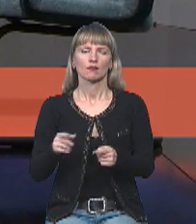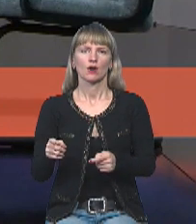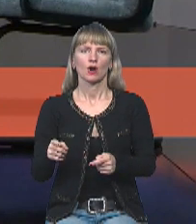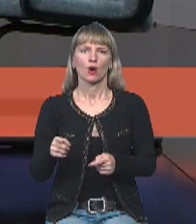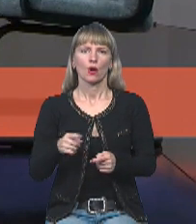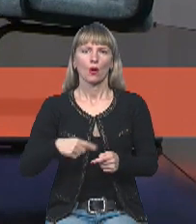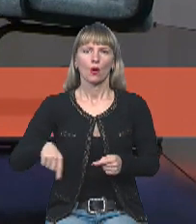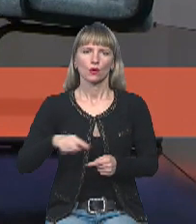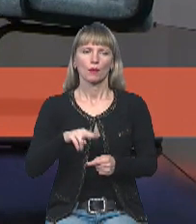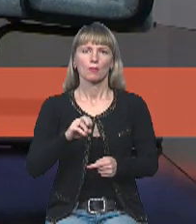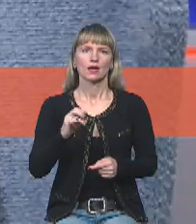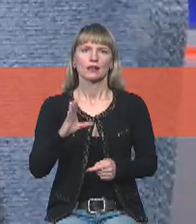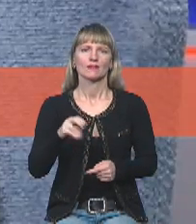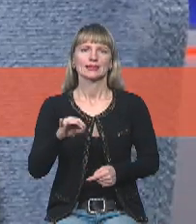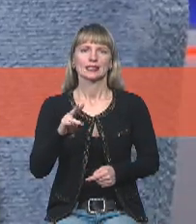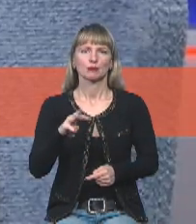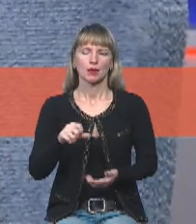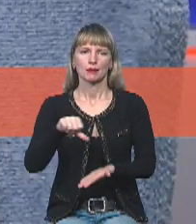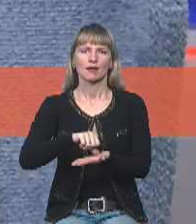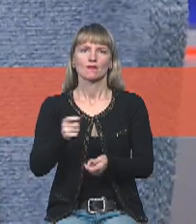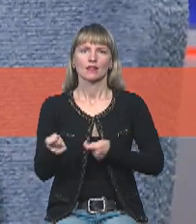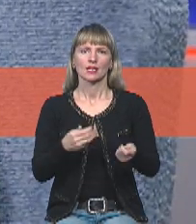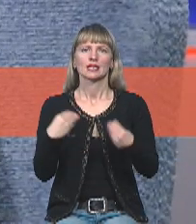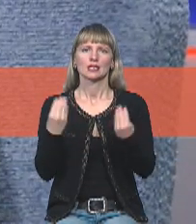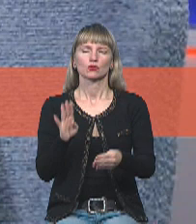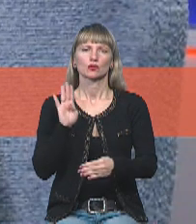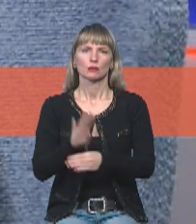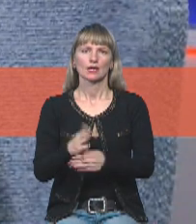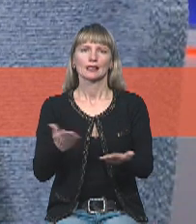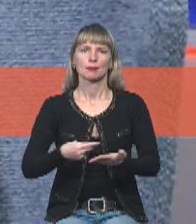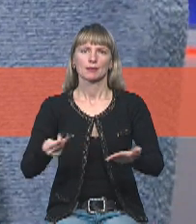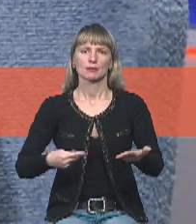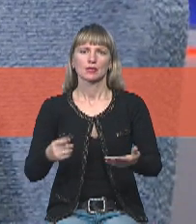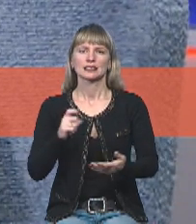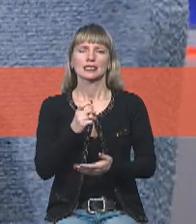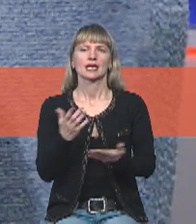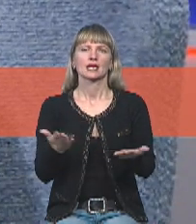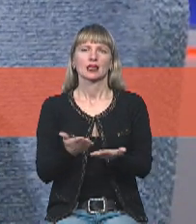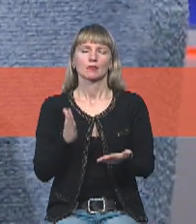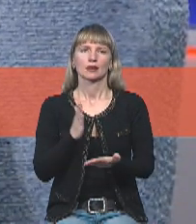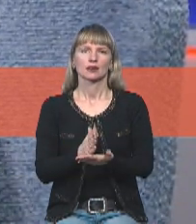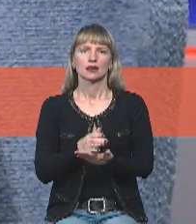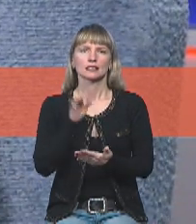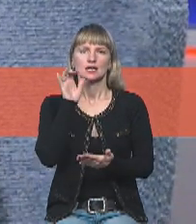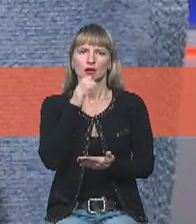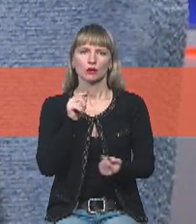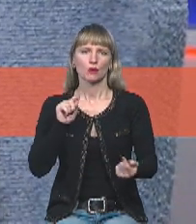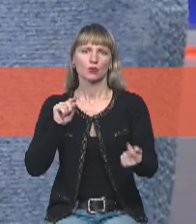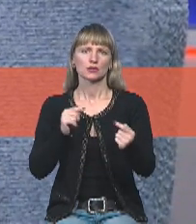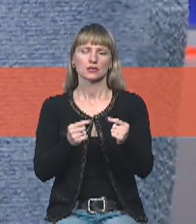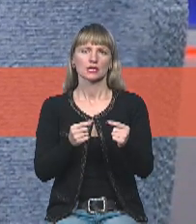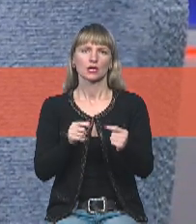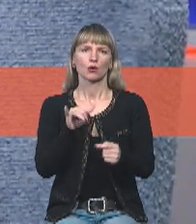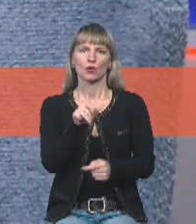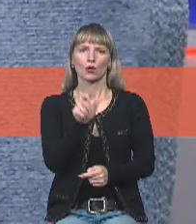Пана Вадима, представників влади, які дають розпорядження, які підписують, з якими є серйозне протистояння